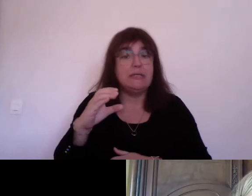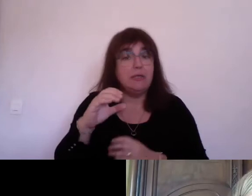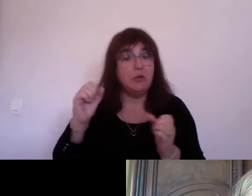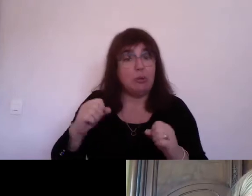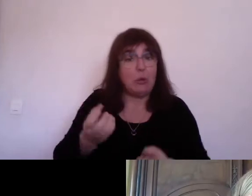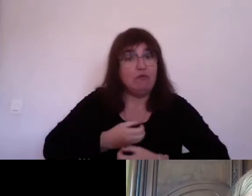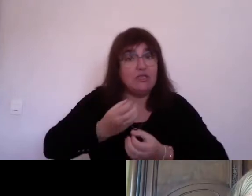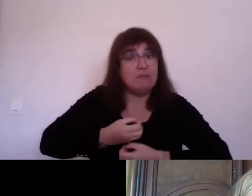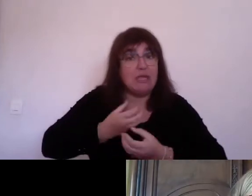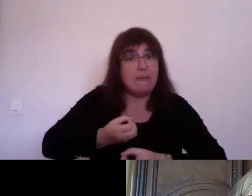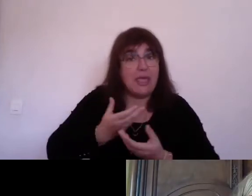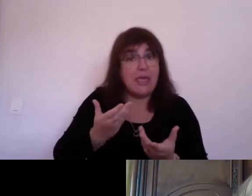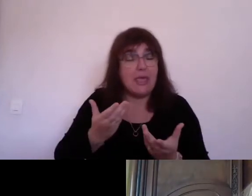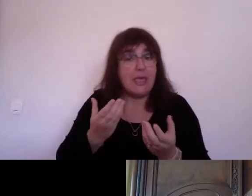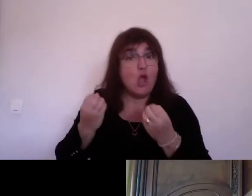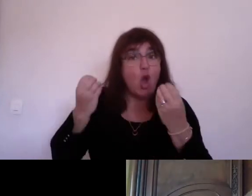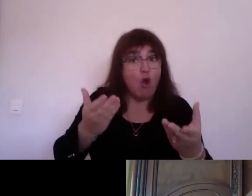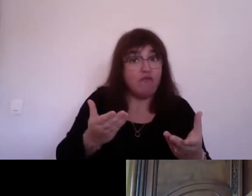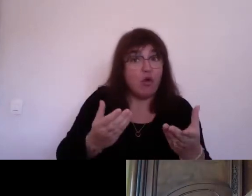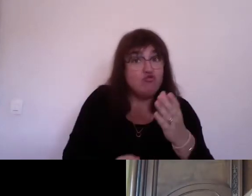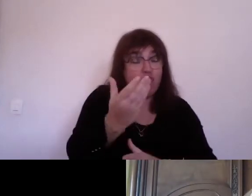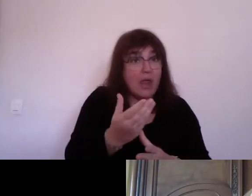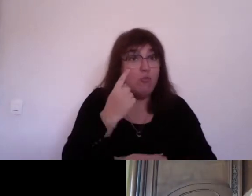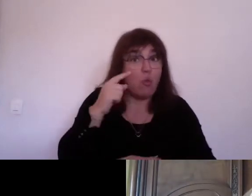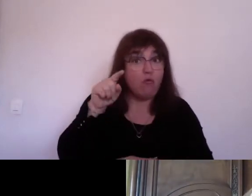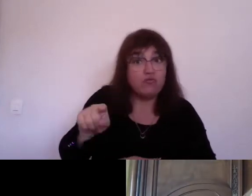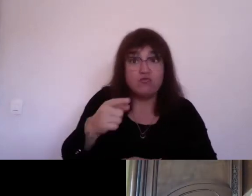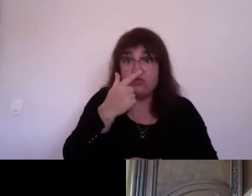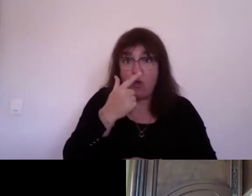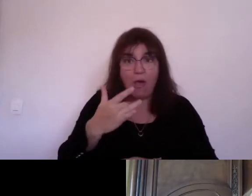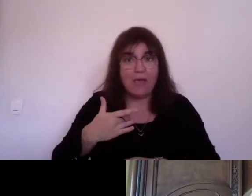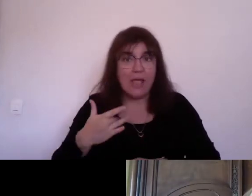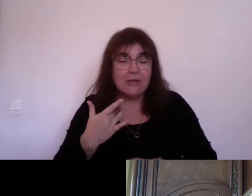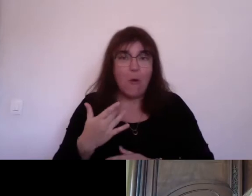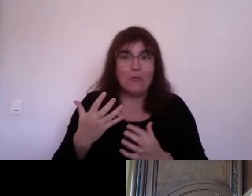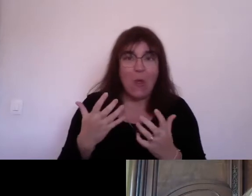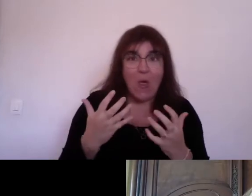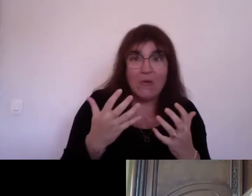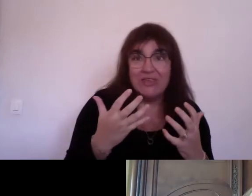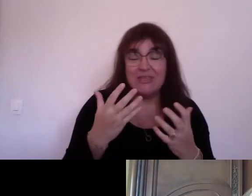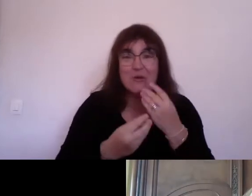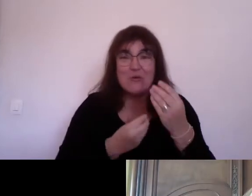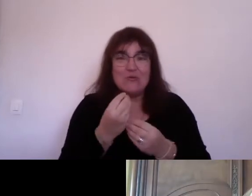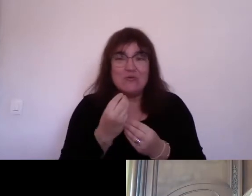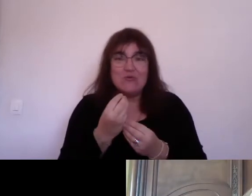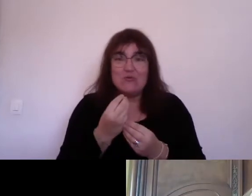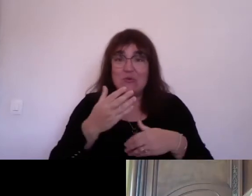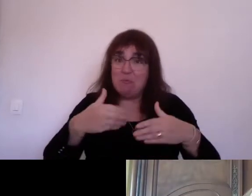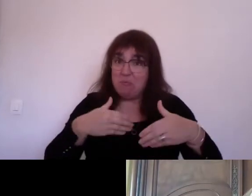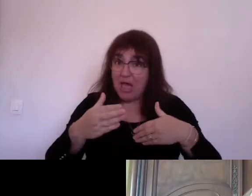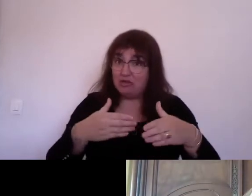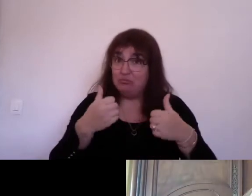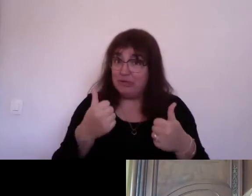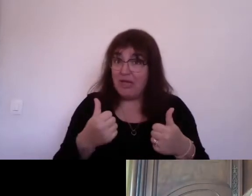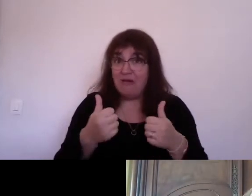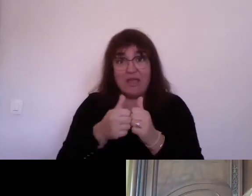justement, ces nouvelles offres, dans quelle mesure elles vous ont semblé pertinentes et attrayantes, dans quelle mesure elles ont fonctionné auprès de ce proche